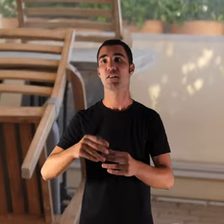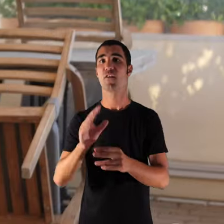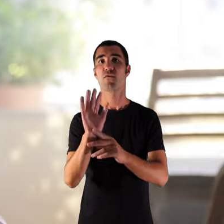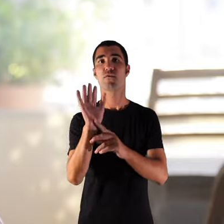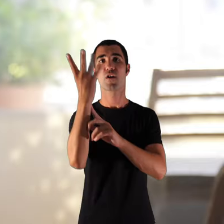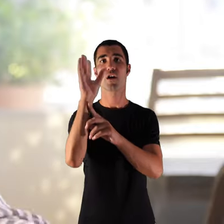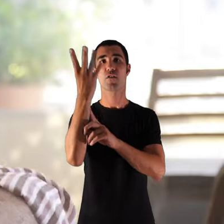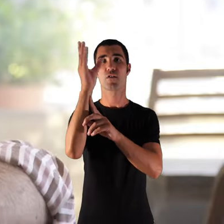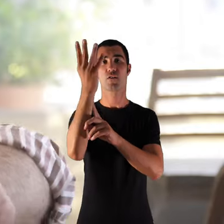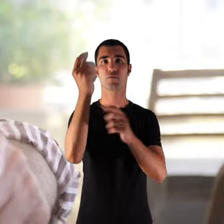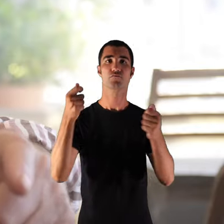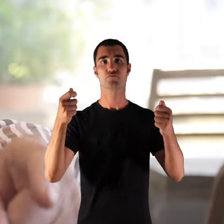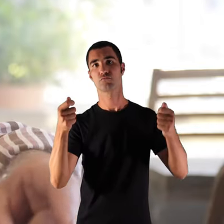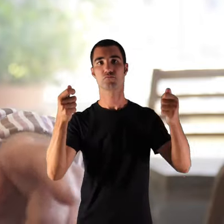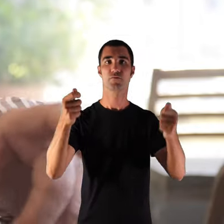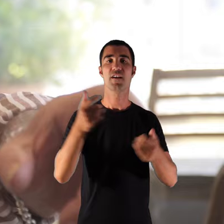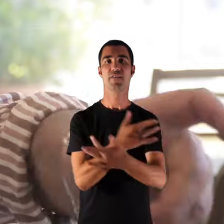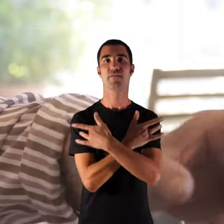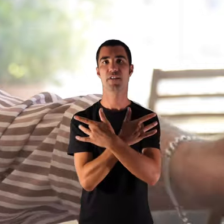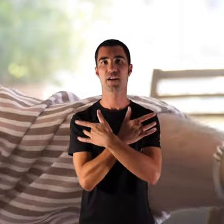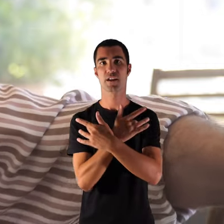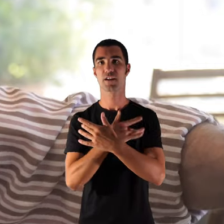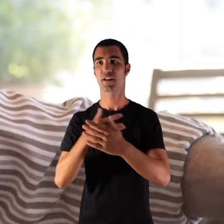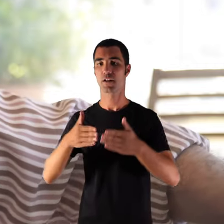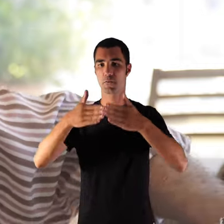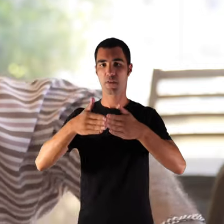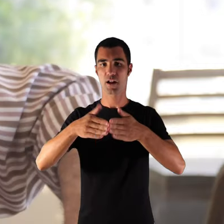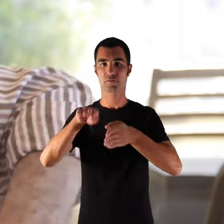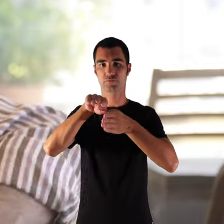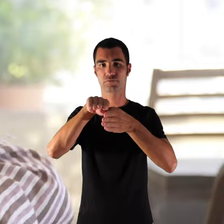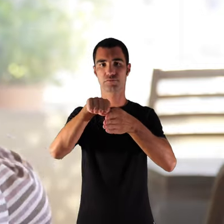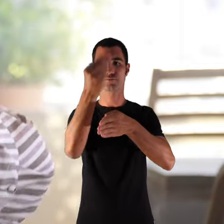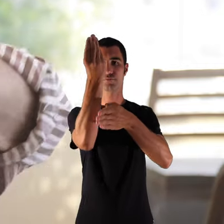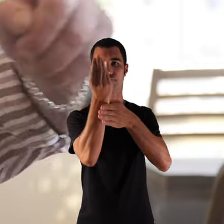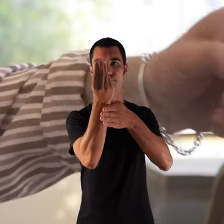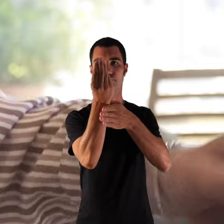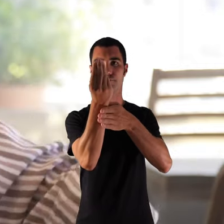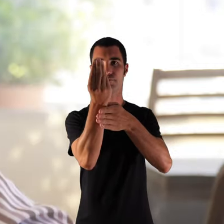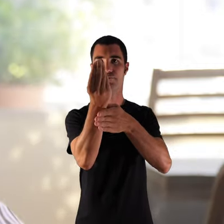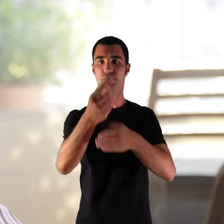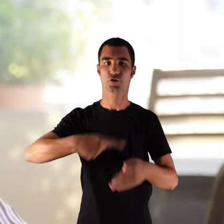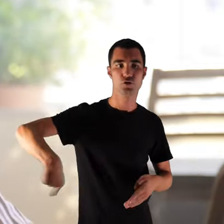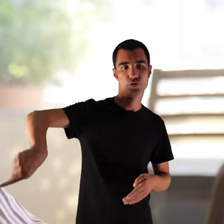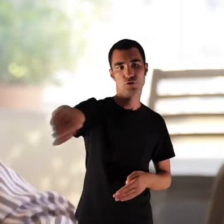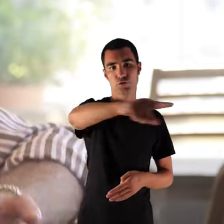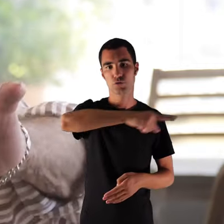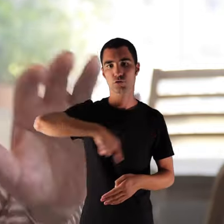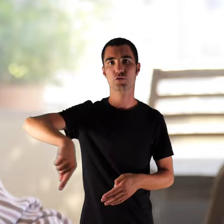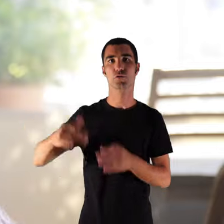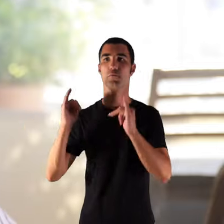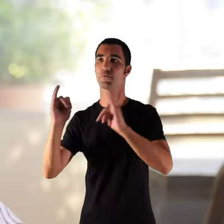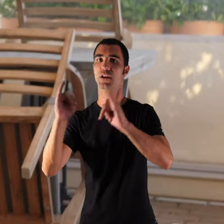d'entorxes i passava la Virgen del Carmen dins una barca, la passejava per tota la bahia